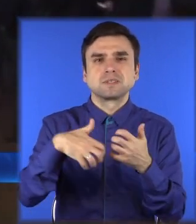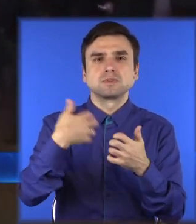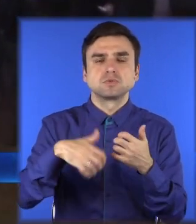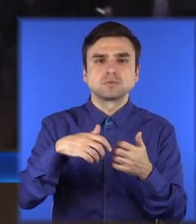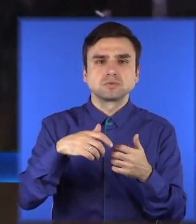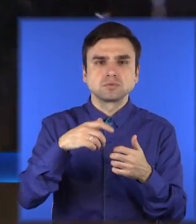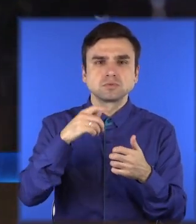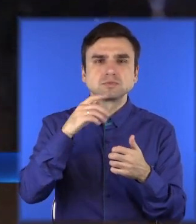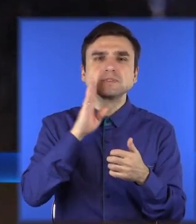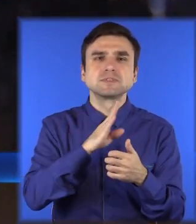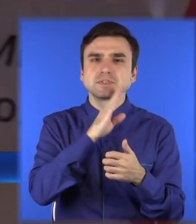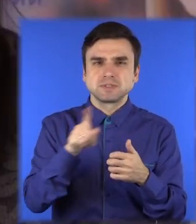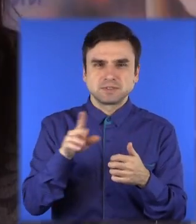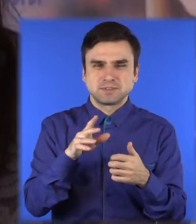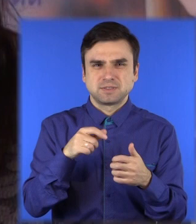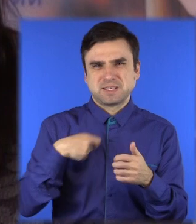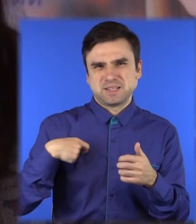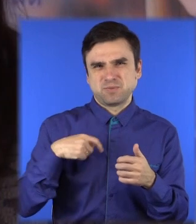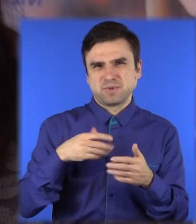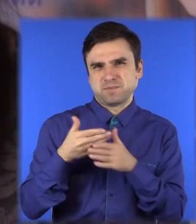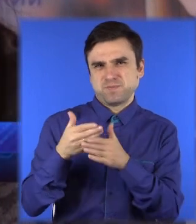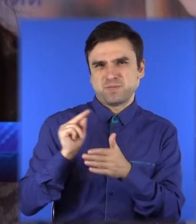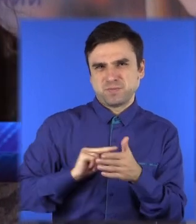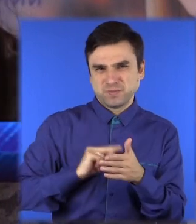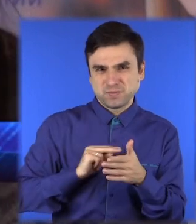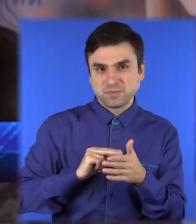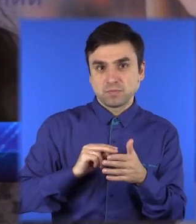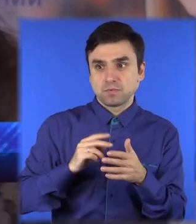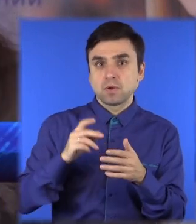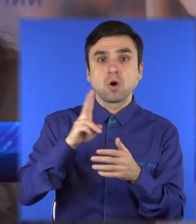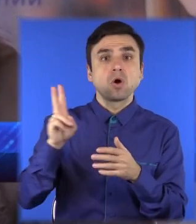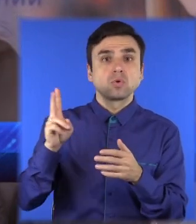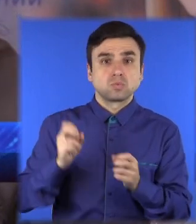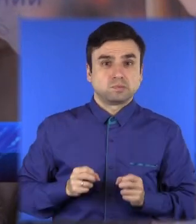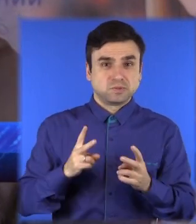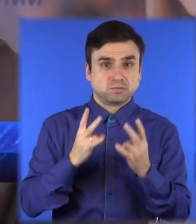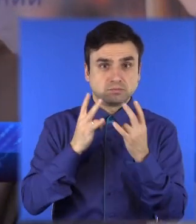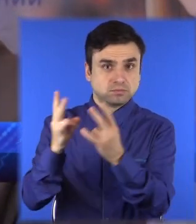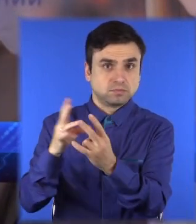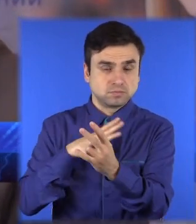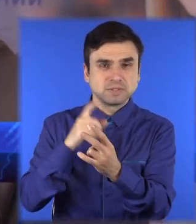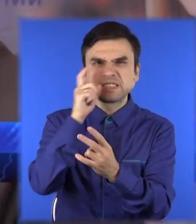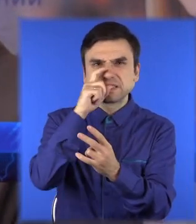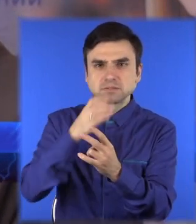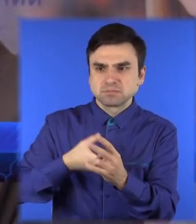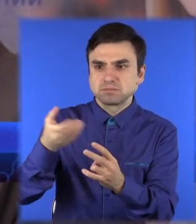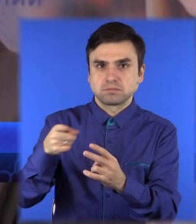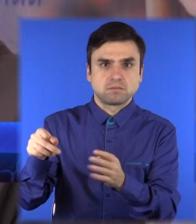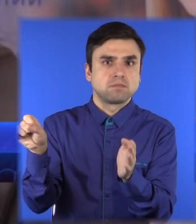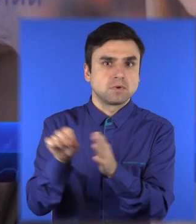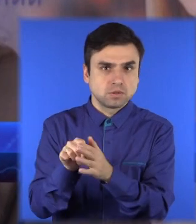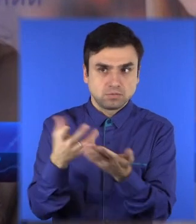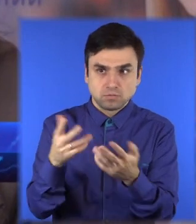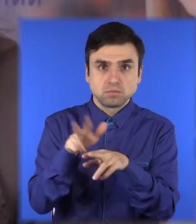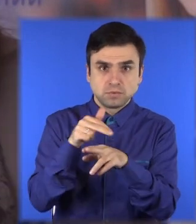отримала чисельні опіки. Це освітня функція. Тобто студенти навчаються говорити про проблеми, які